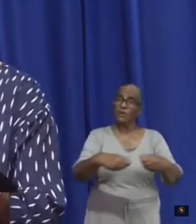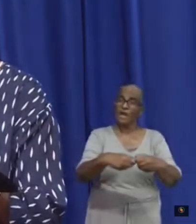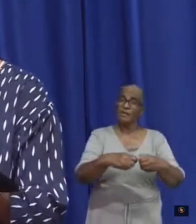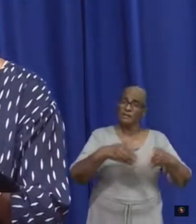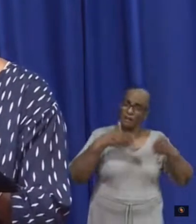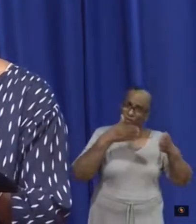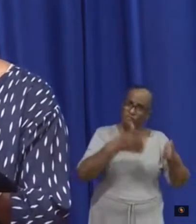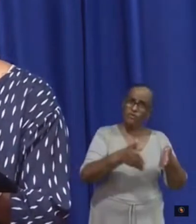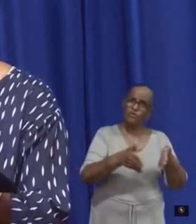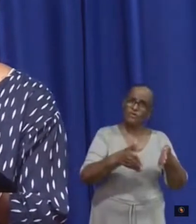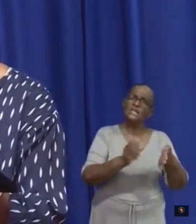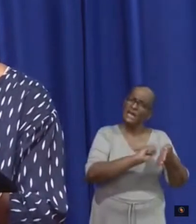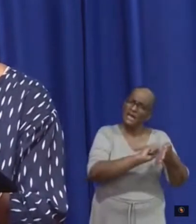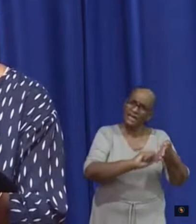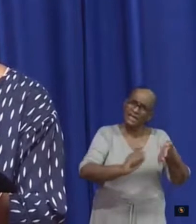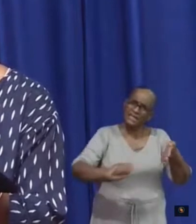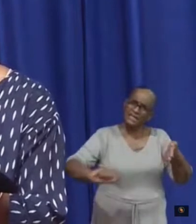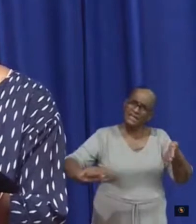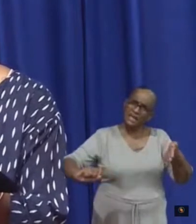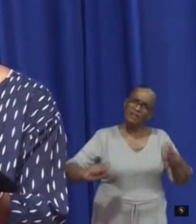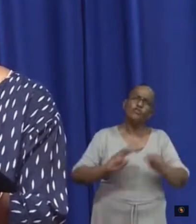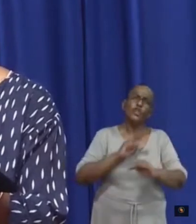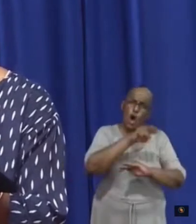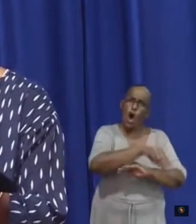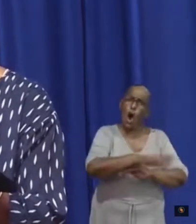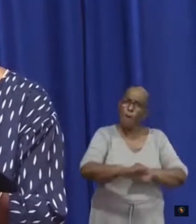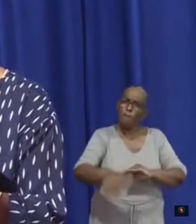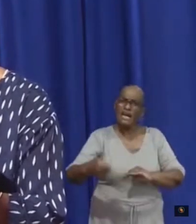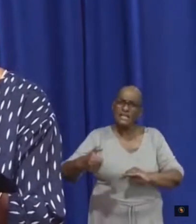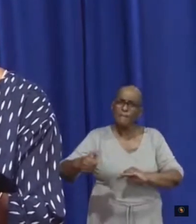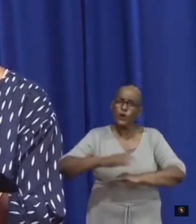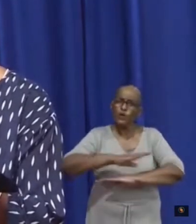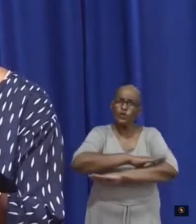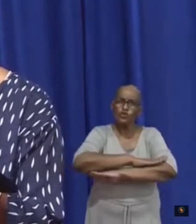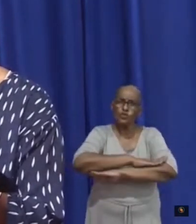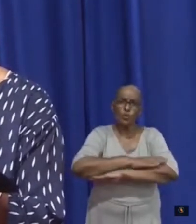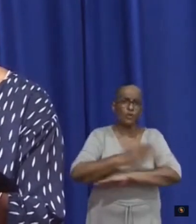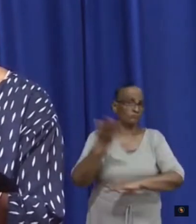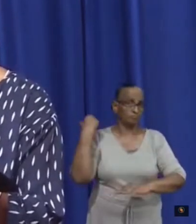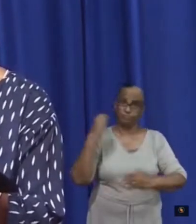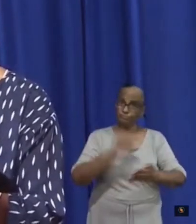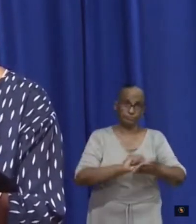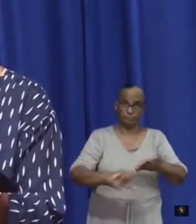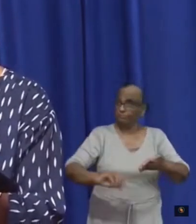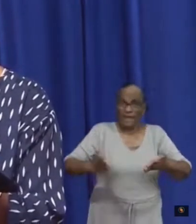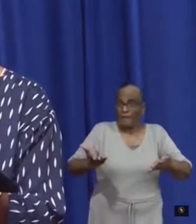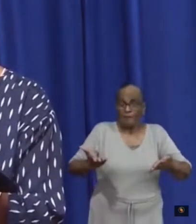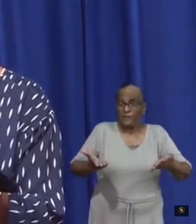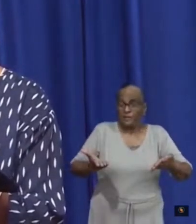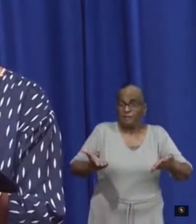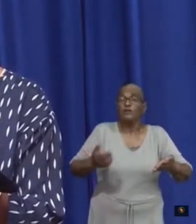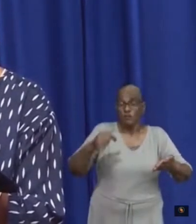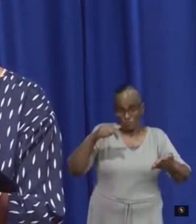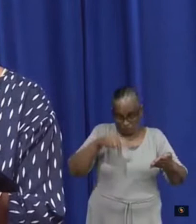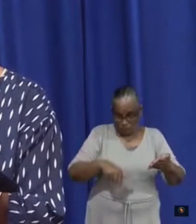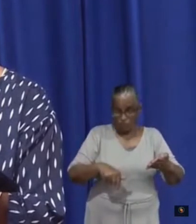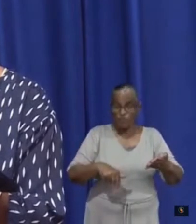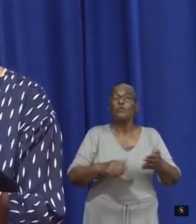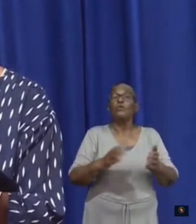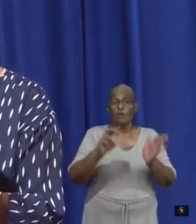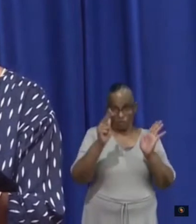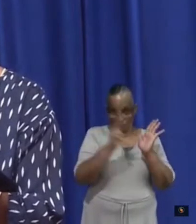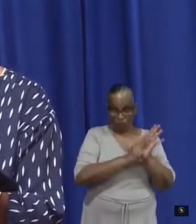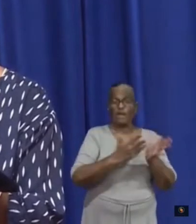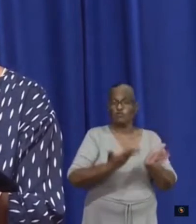op de registratie van de crèches en peuterscholen die niet eerder geregistreerd stonden bij ons. Die worden dan conform de